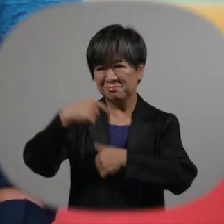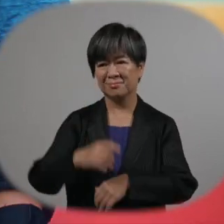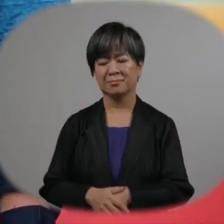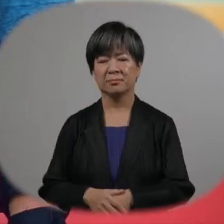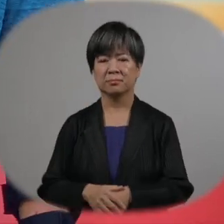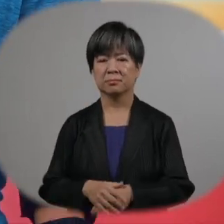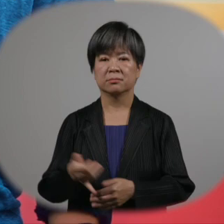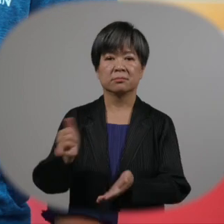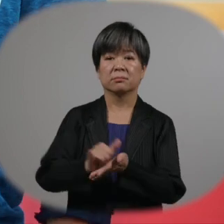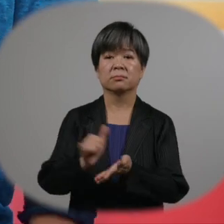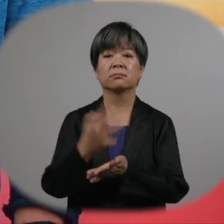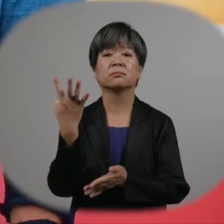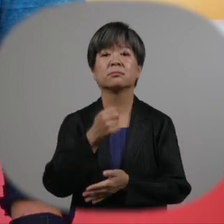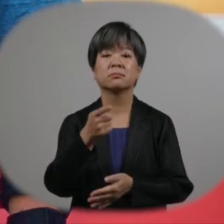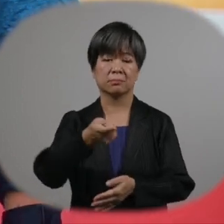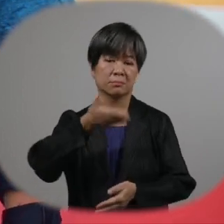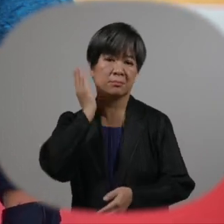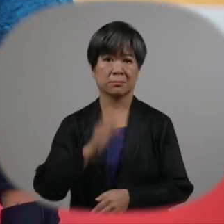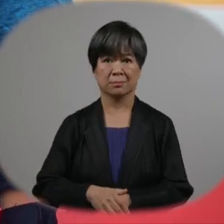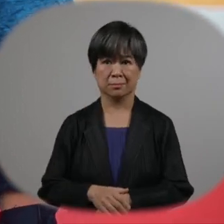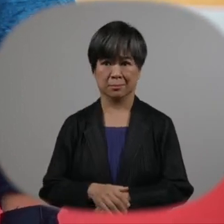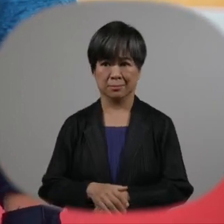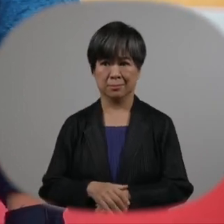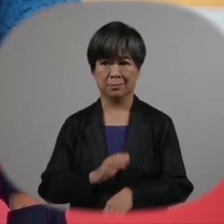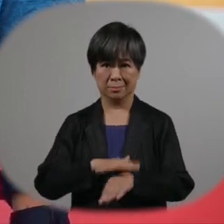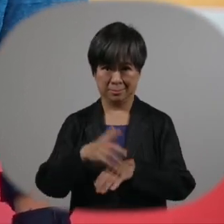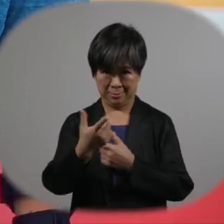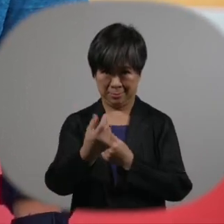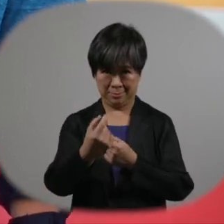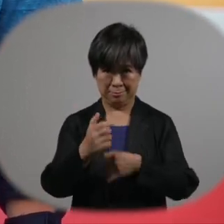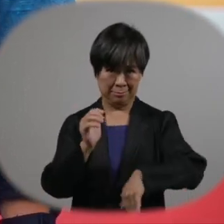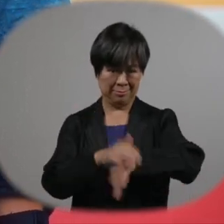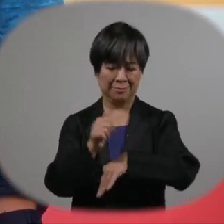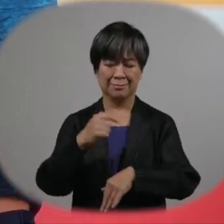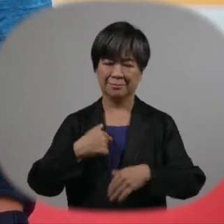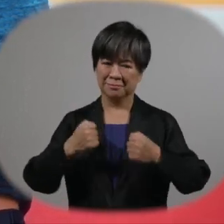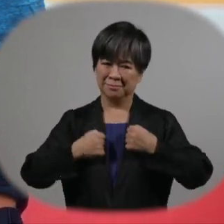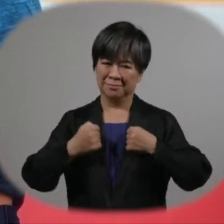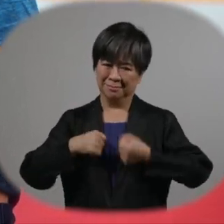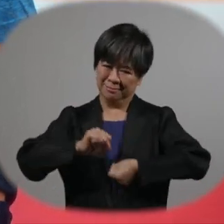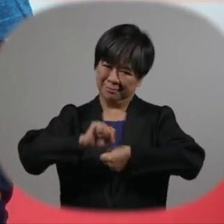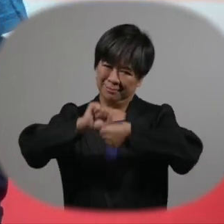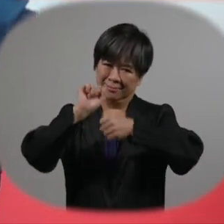多摔几次就会了， 多摔几次就可以跟你一样厉害。好啦，那我多练习咯。